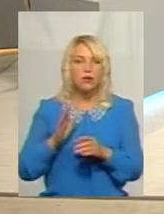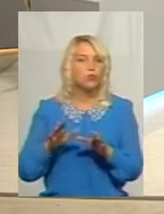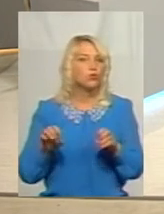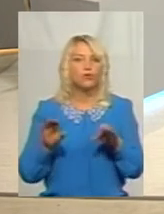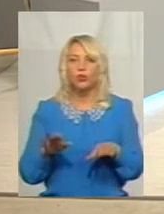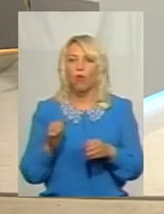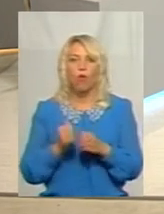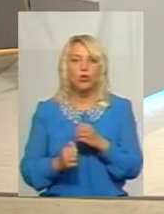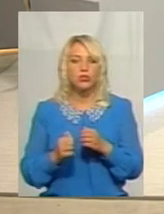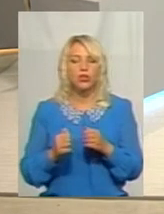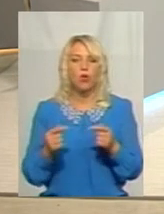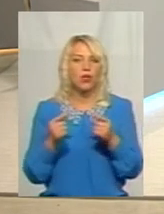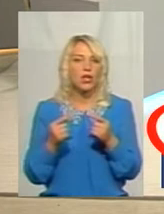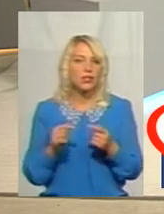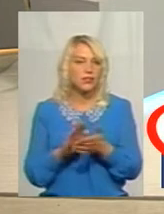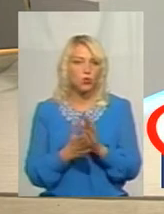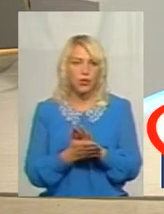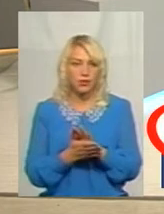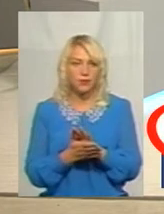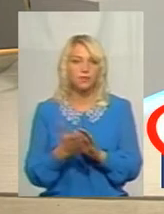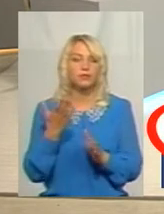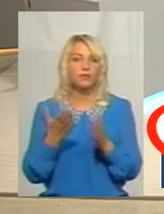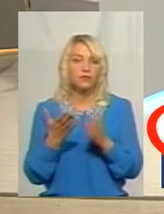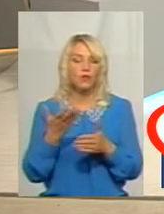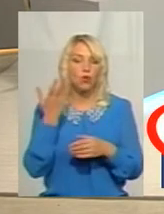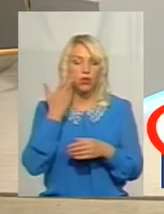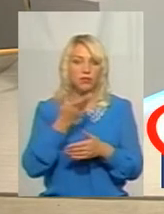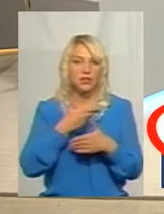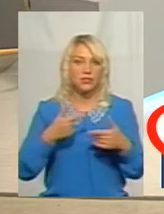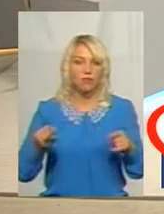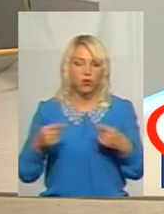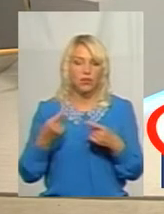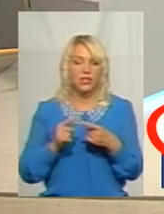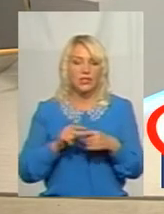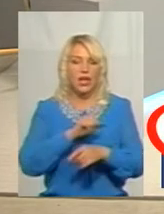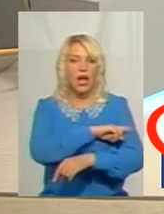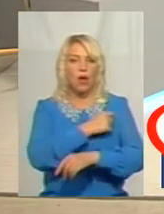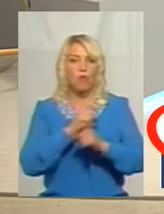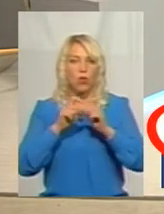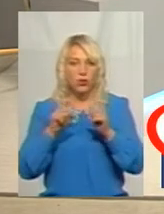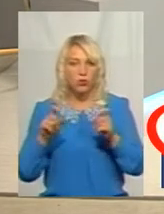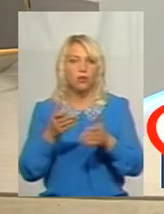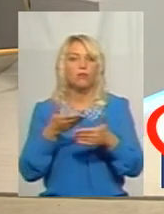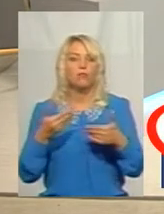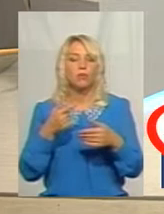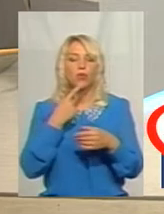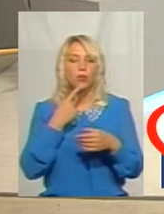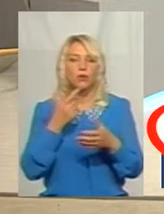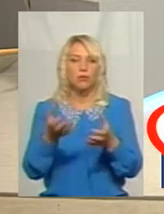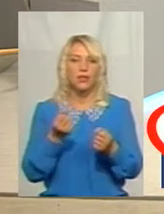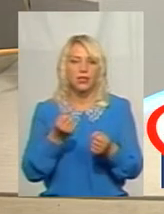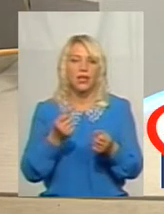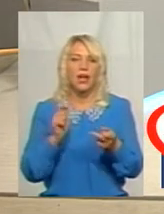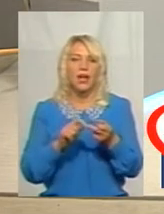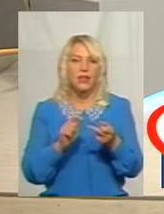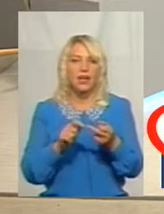вирішувати в кожній конкретній ситуації. І коли ми створювали ці амбулаторії, ми пробували робити забір аналізів кожного